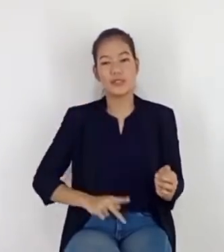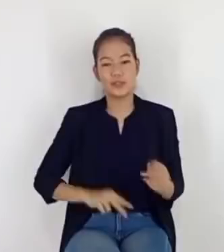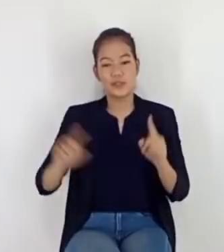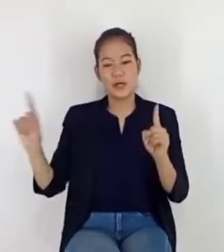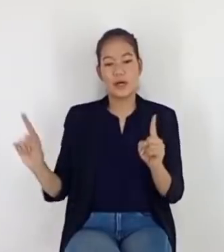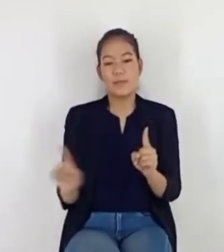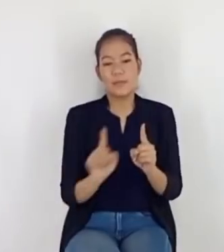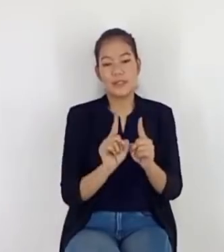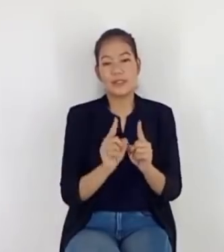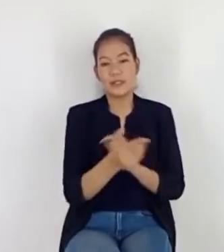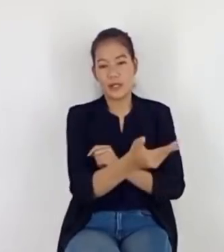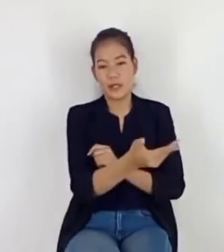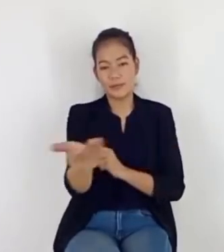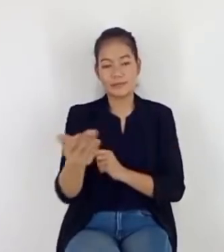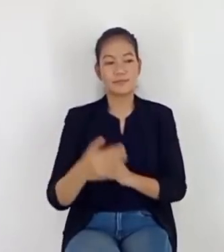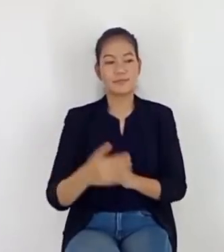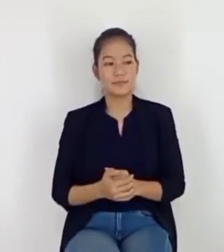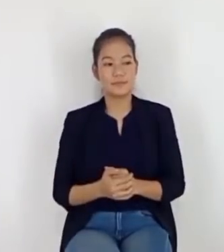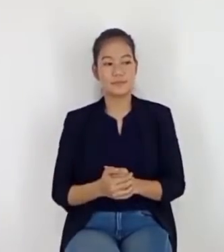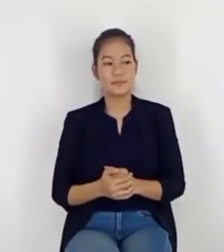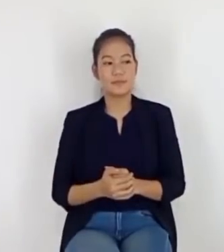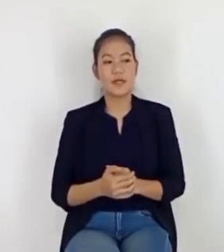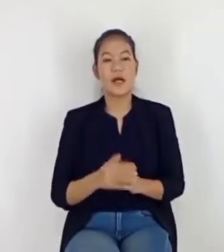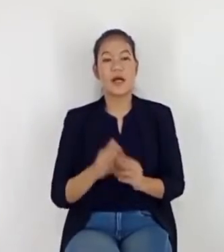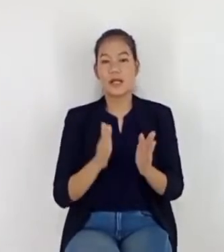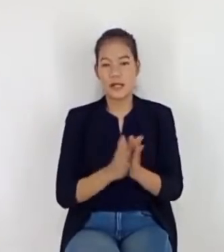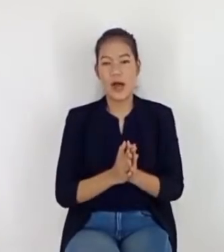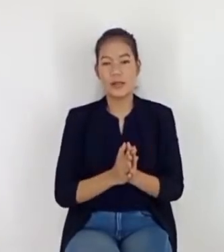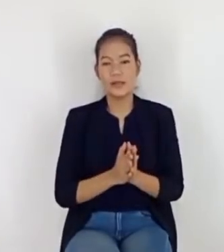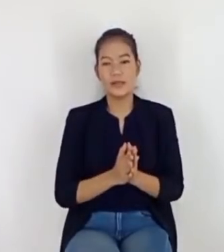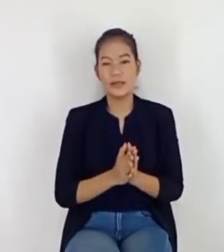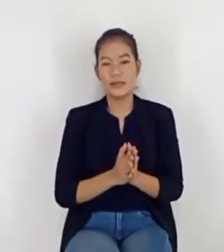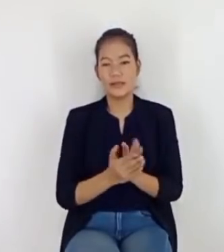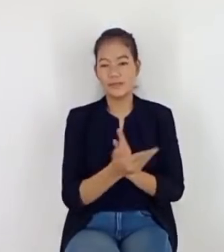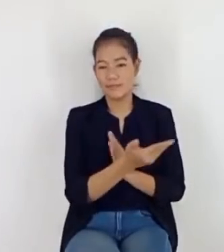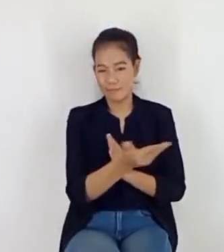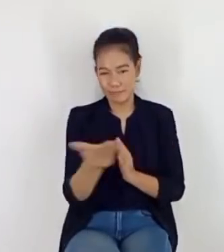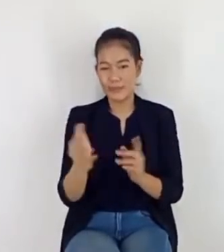menyertai saudara sekalian. Dan menyertai saudara juga.